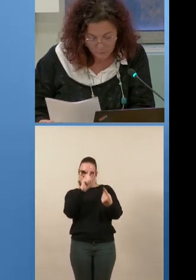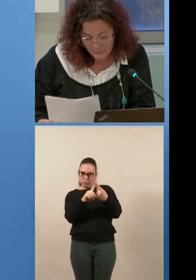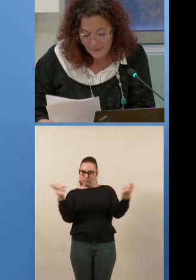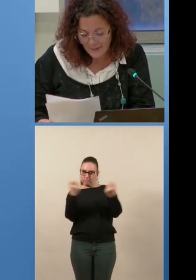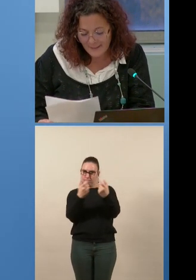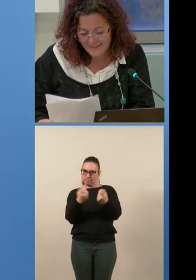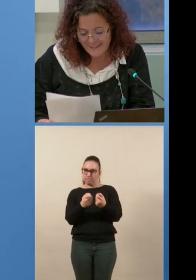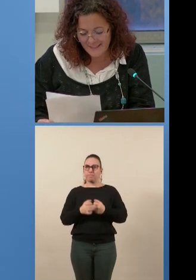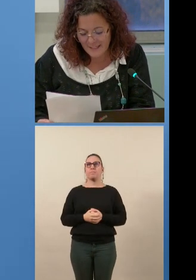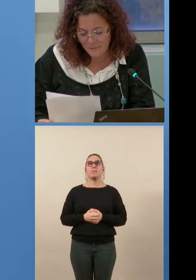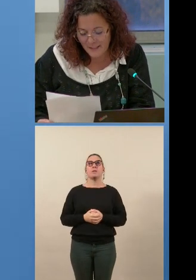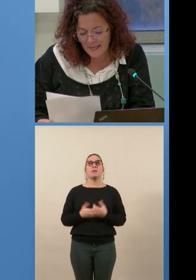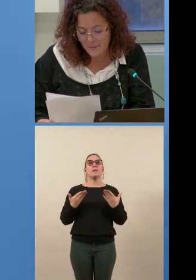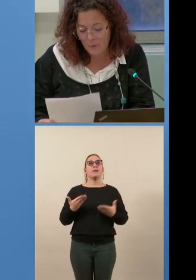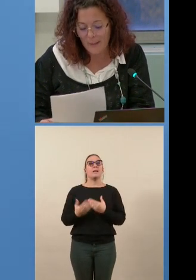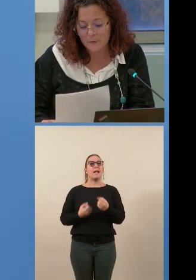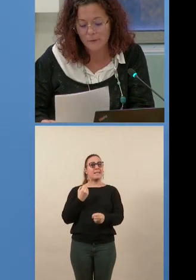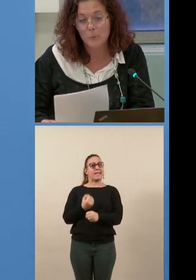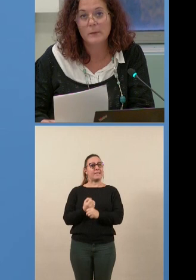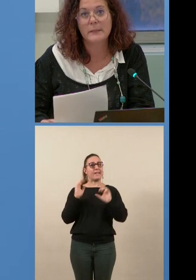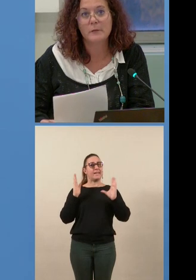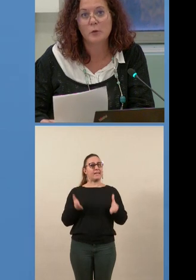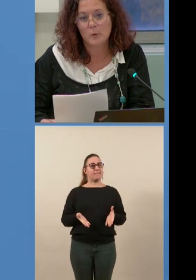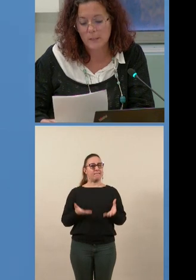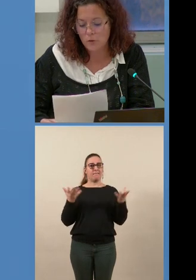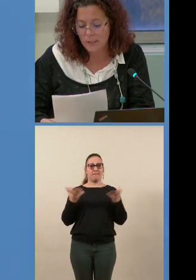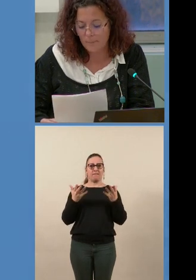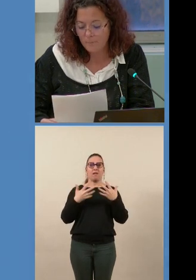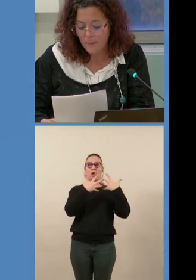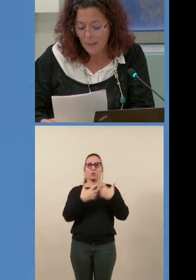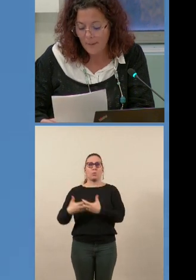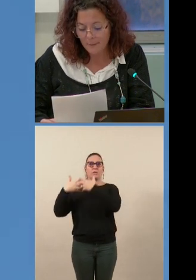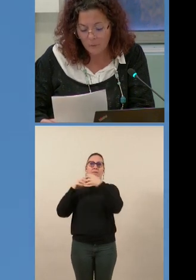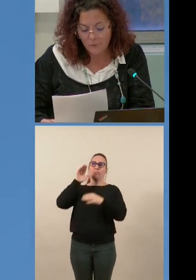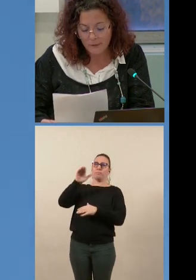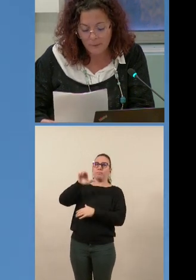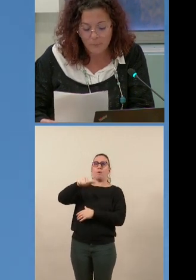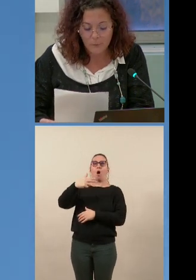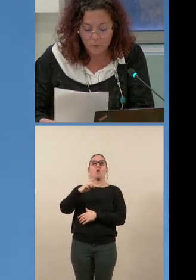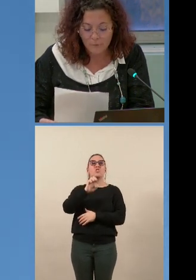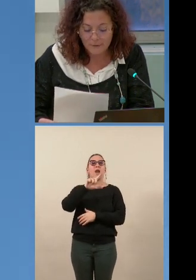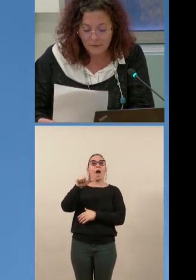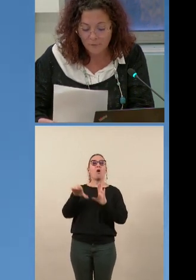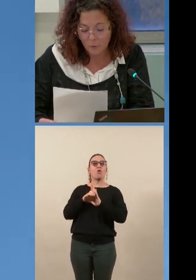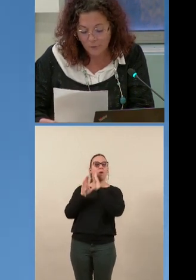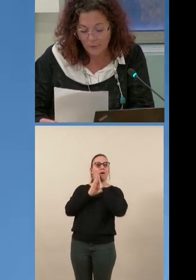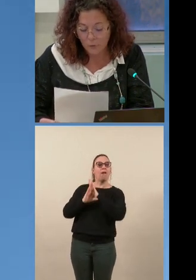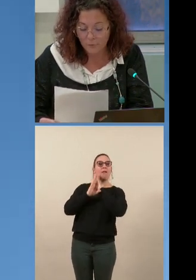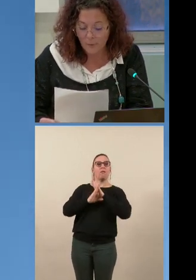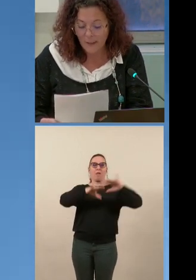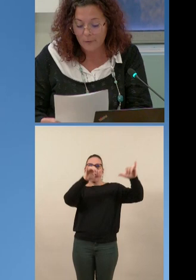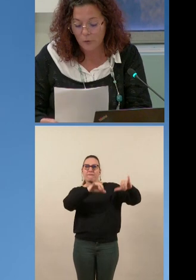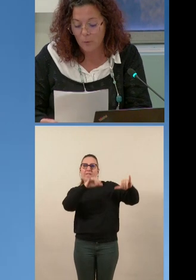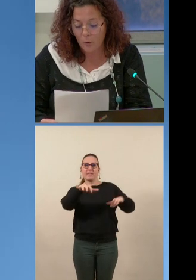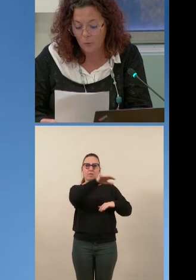posé cette année la Ville a mis en place le dispositif demandé Angela permettant aux équipes de lieux festifs volontaires de se